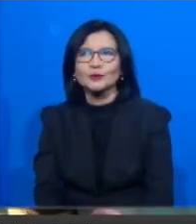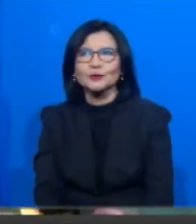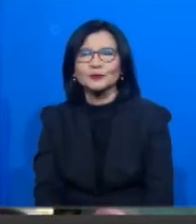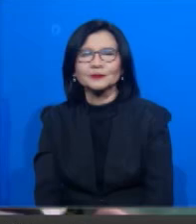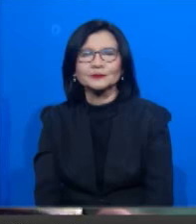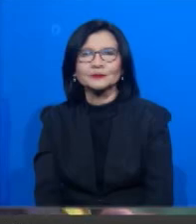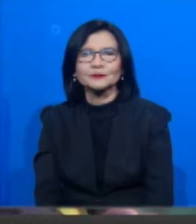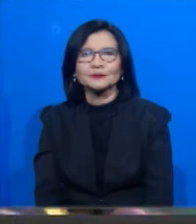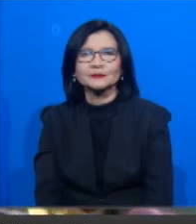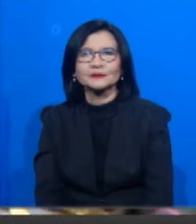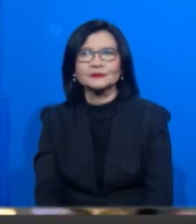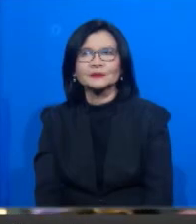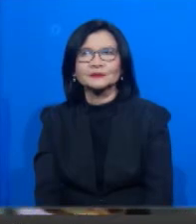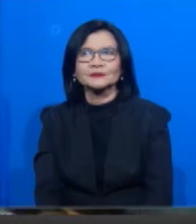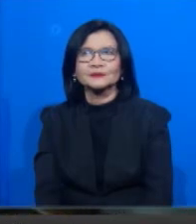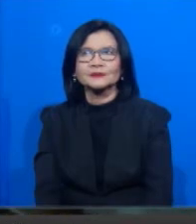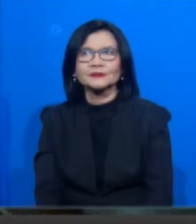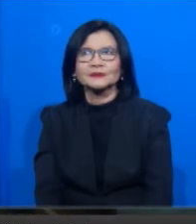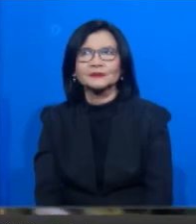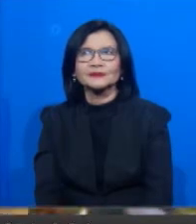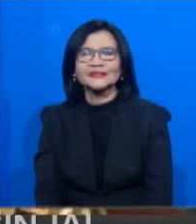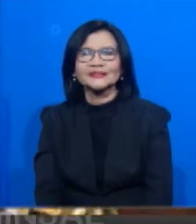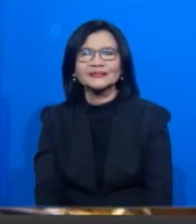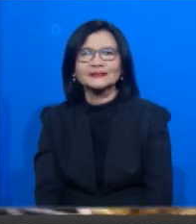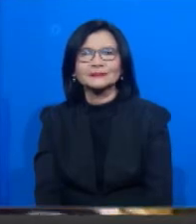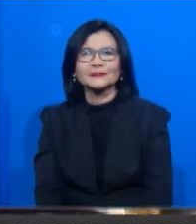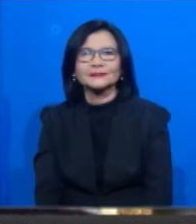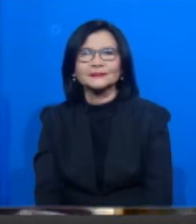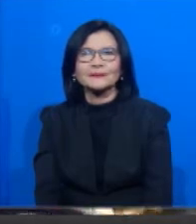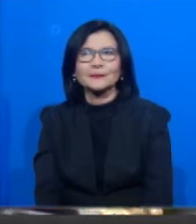dulu. Terima kasih Bapak. Tidur.